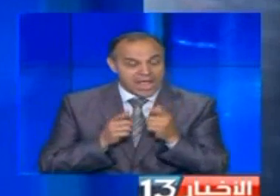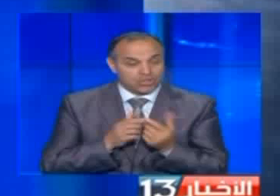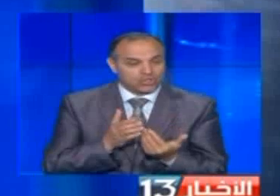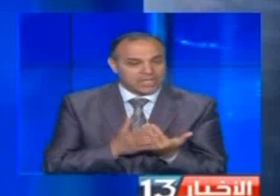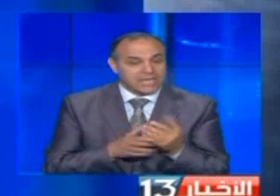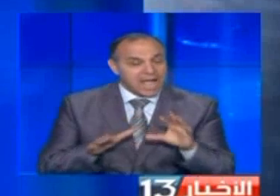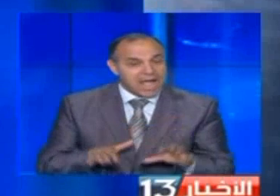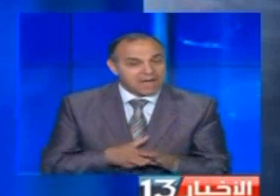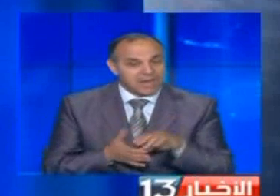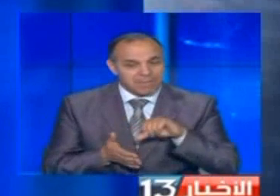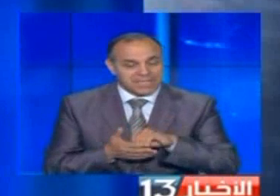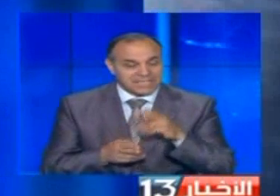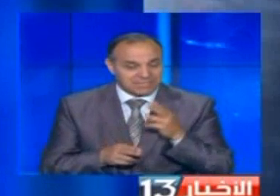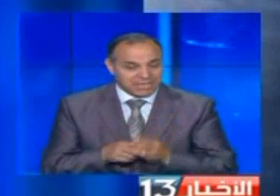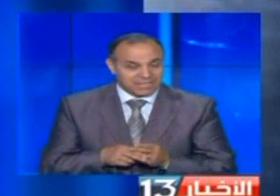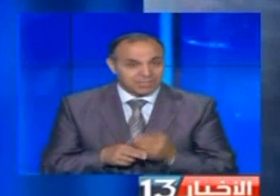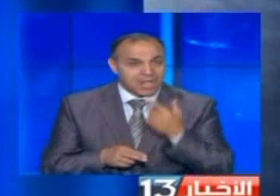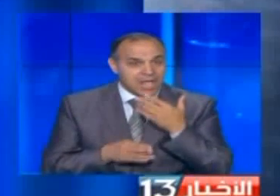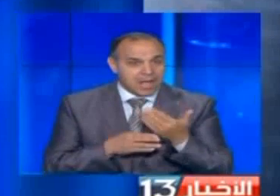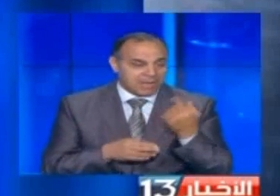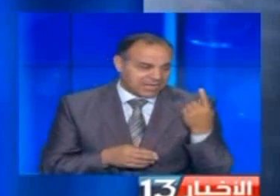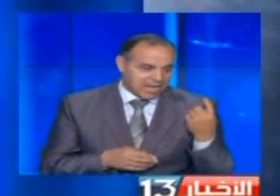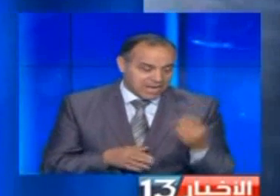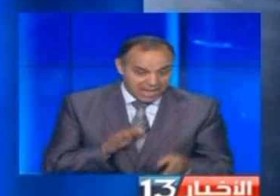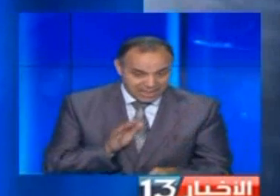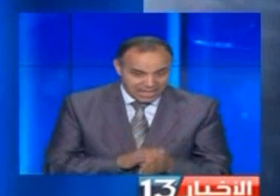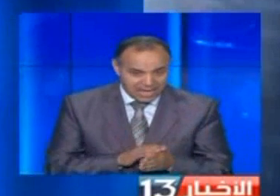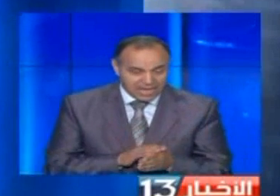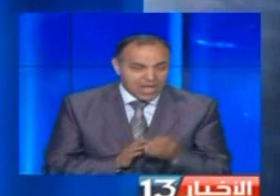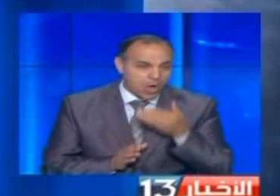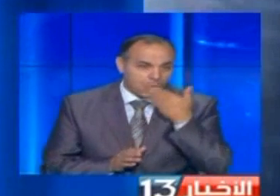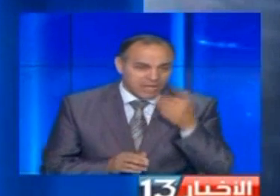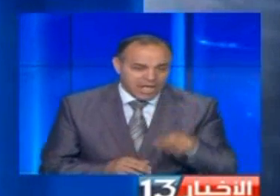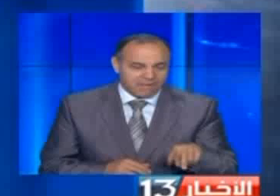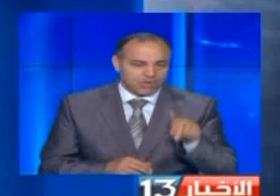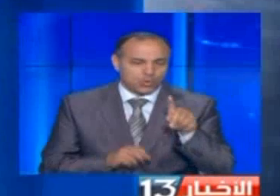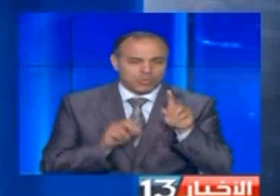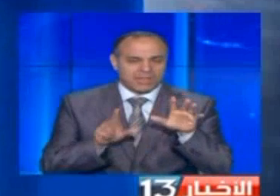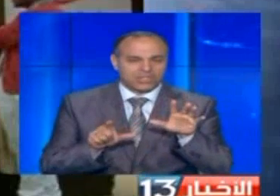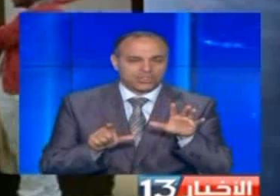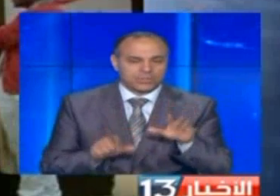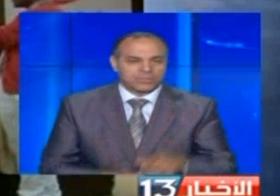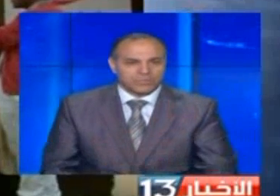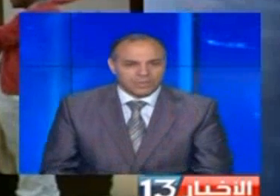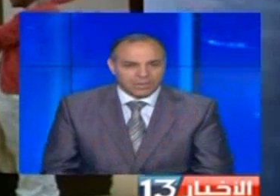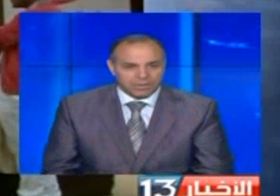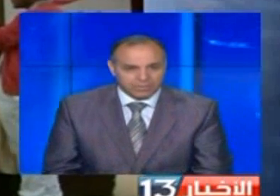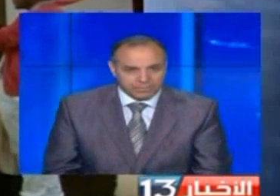الجديدة لمهرجان المدينة بصفاقس قبل يوم من انطلاق دورة رمضان 2017.